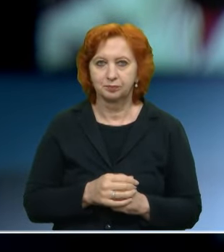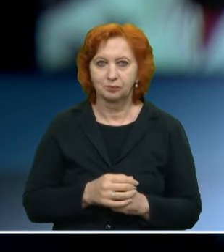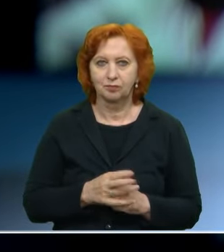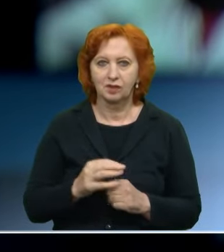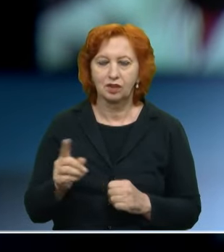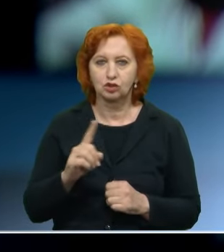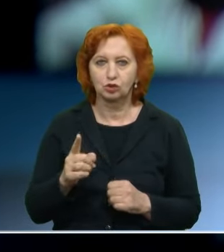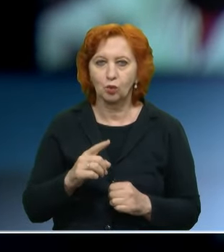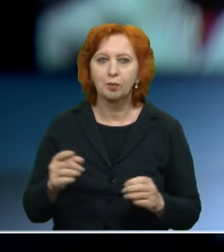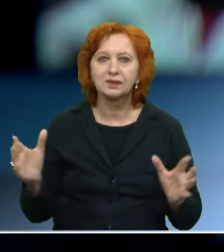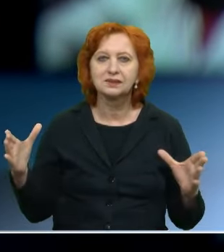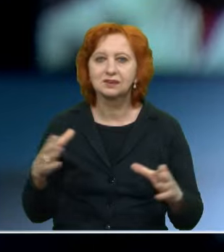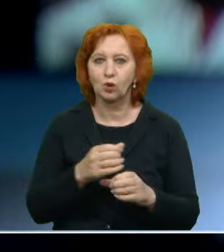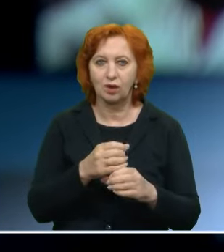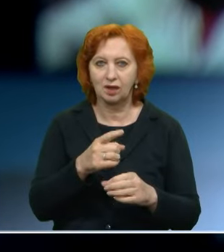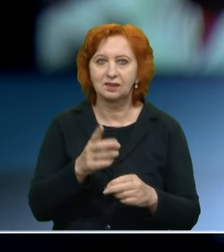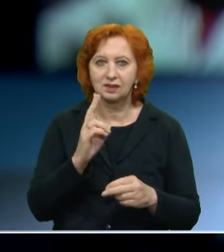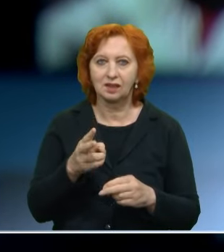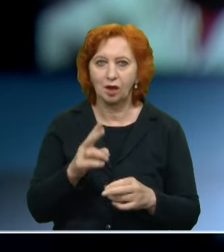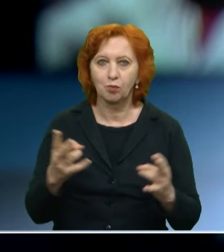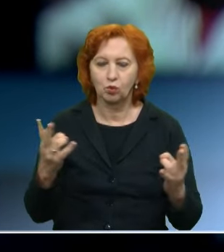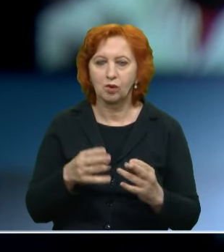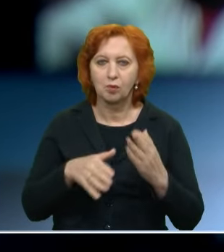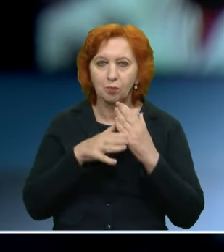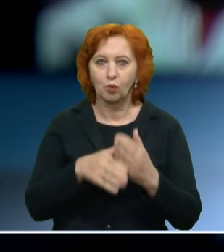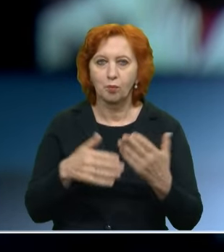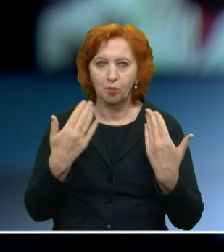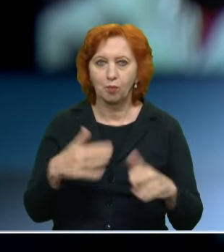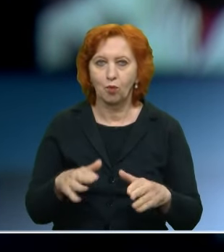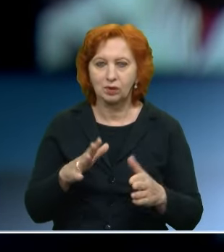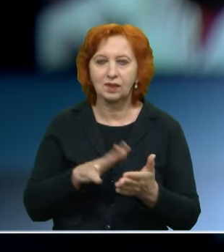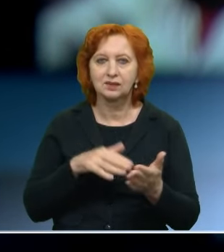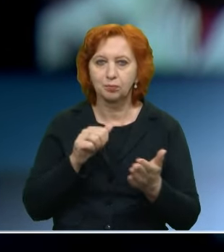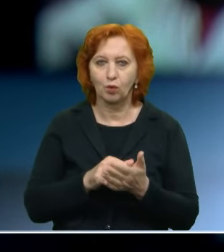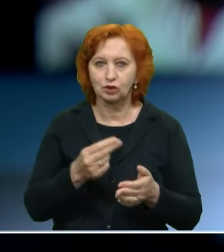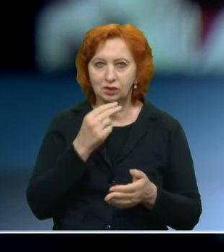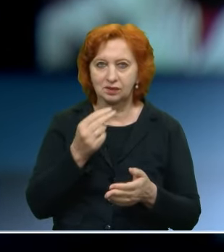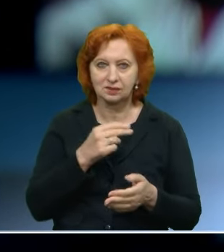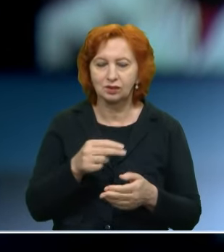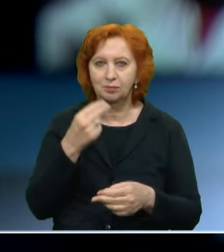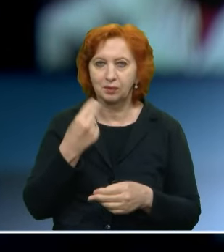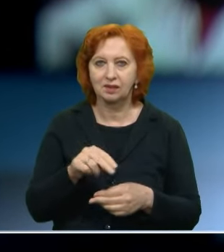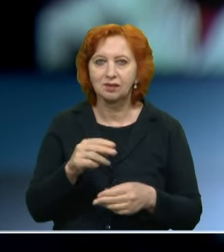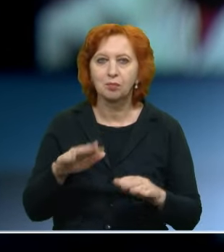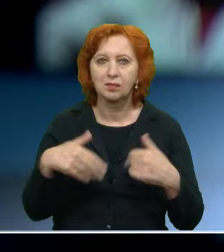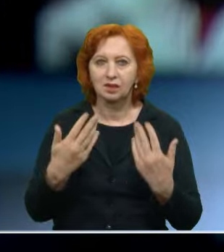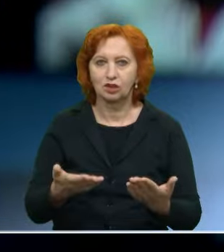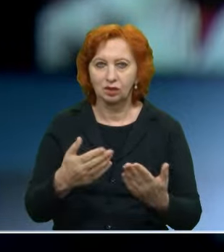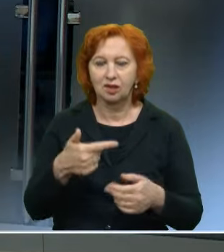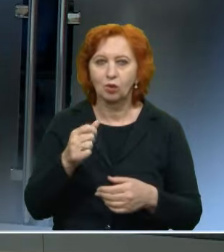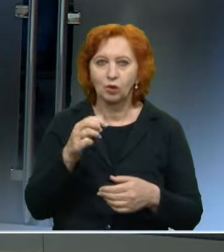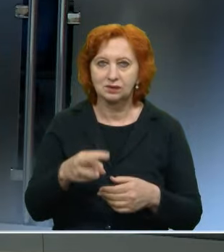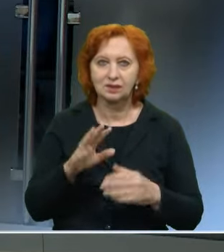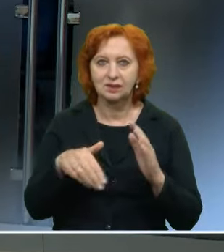а чтобы сократить количество тех, кому понадобится медпомощь после испорченной еды, Роскачество предложило ввести ГОСТ для